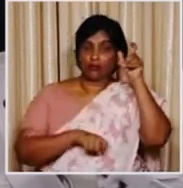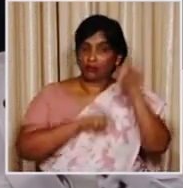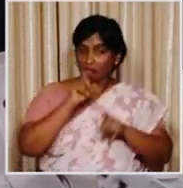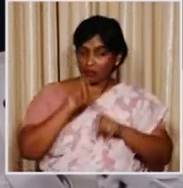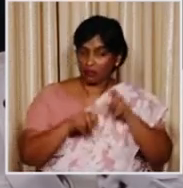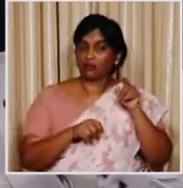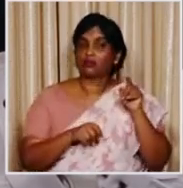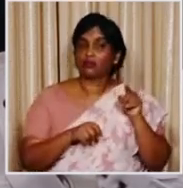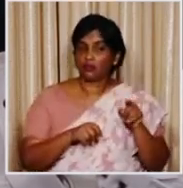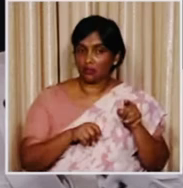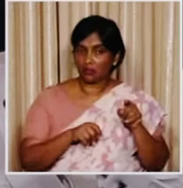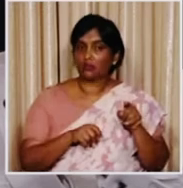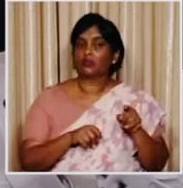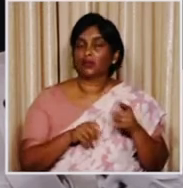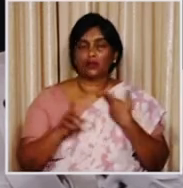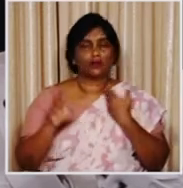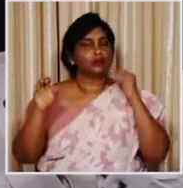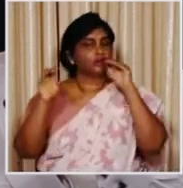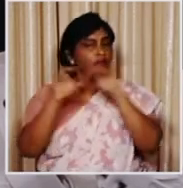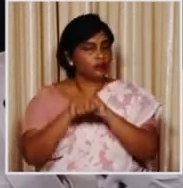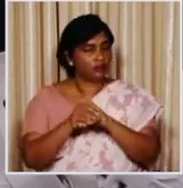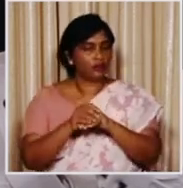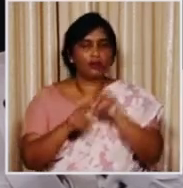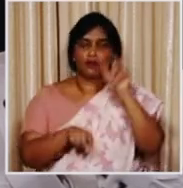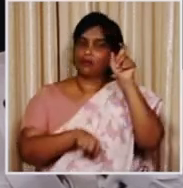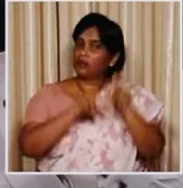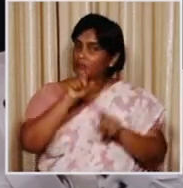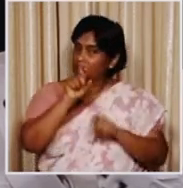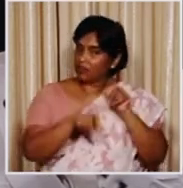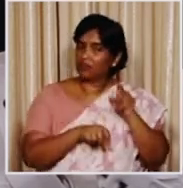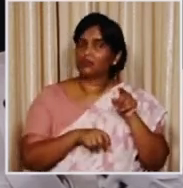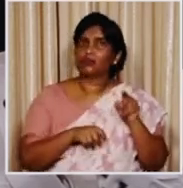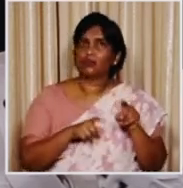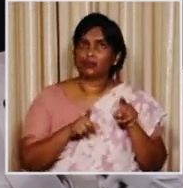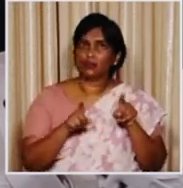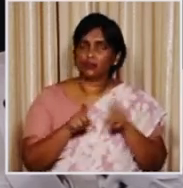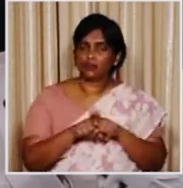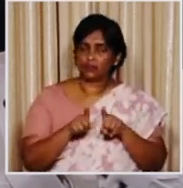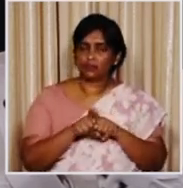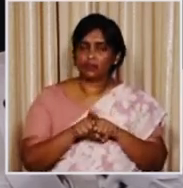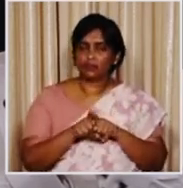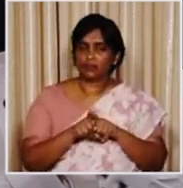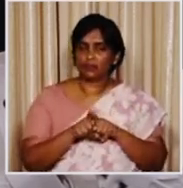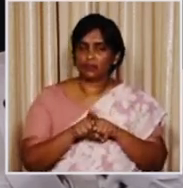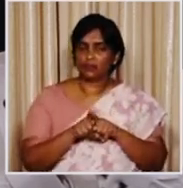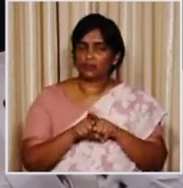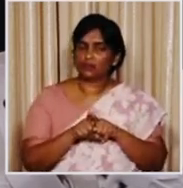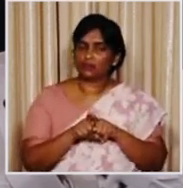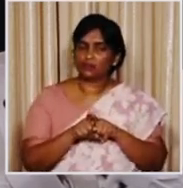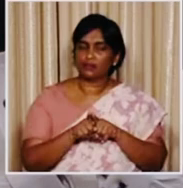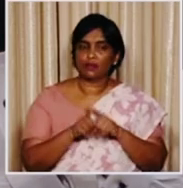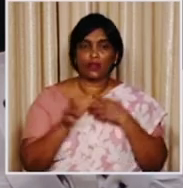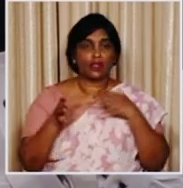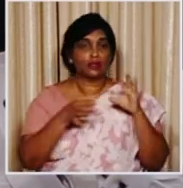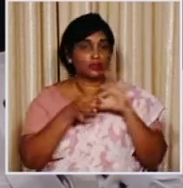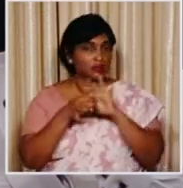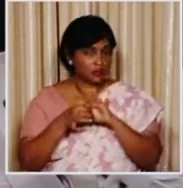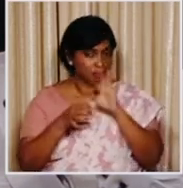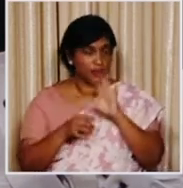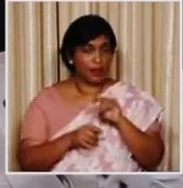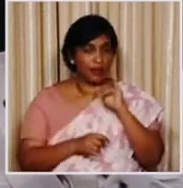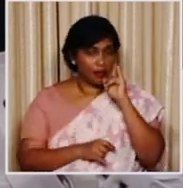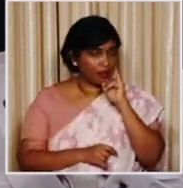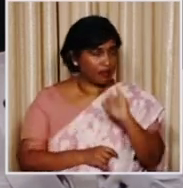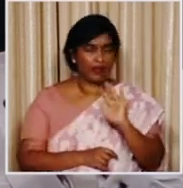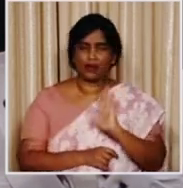නිලධාරීන් යම් තැනකට ගිහිල්ලා යම් තැනත්තන් යම් අයෙක් සම්බන්ධ වීම වැරදි